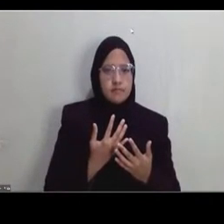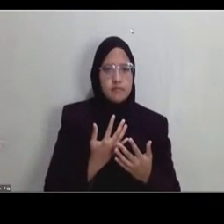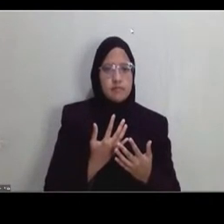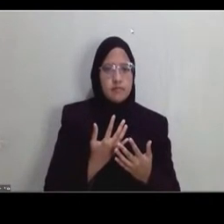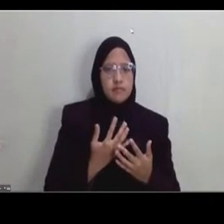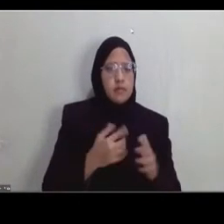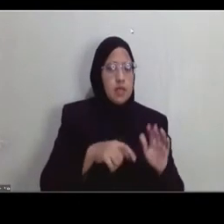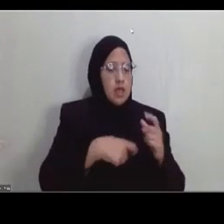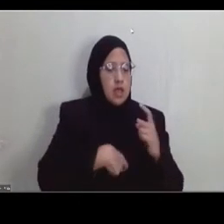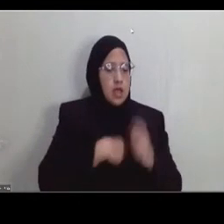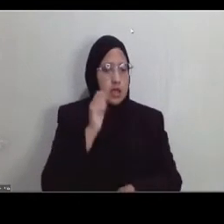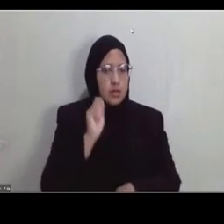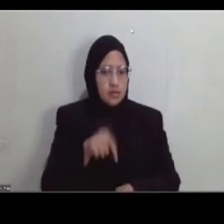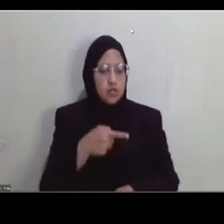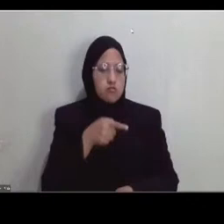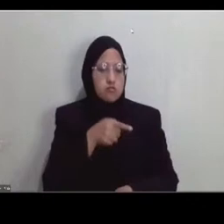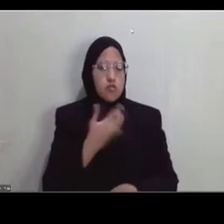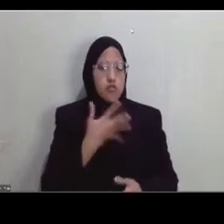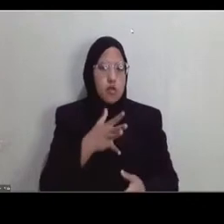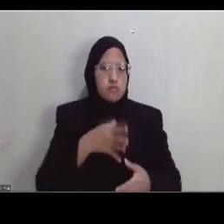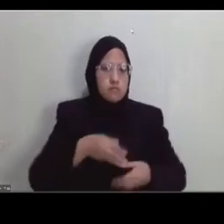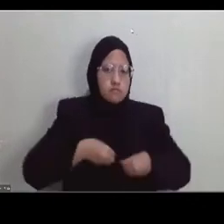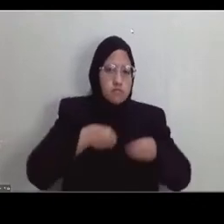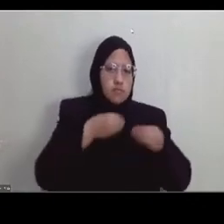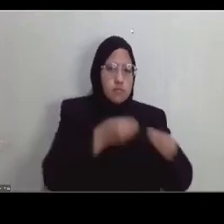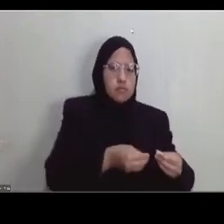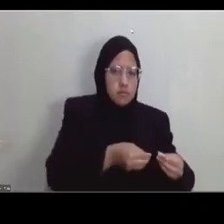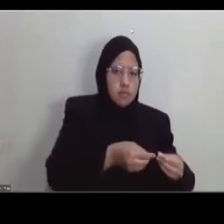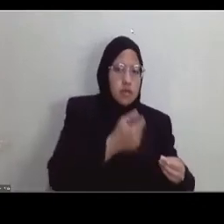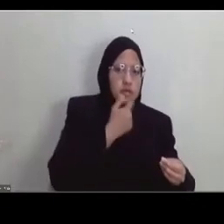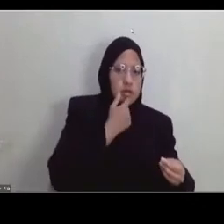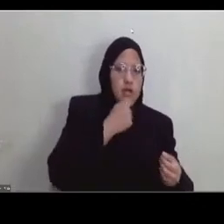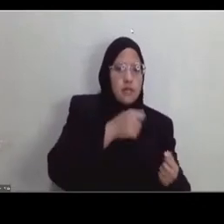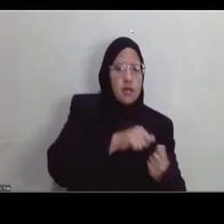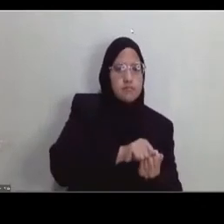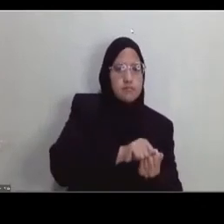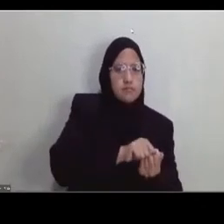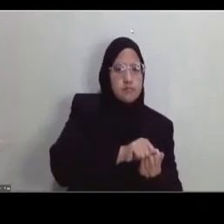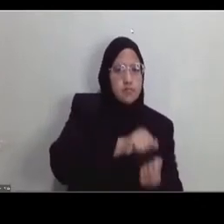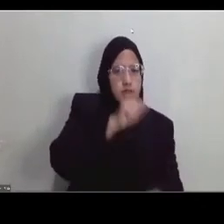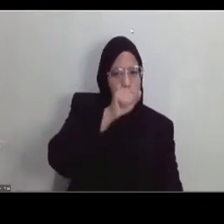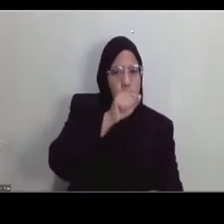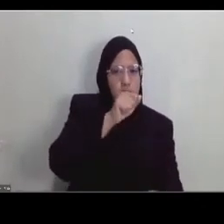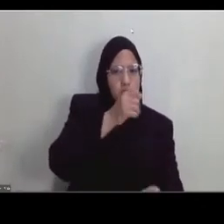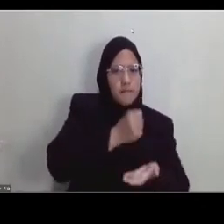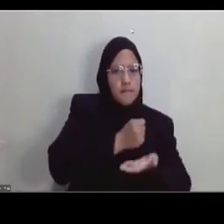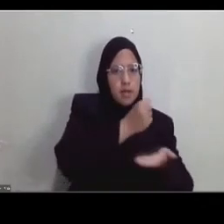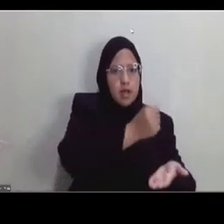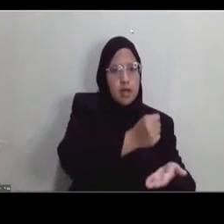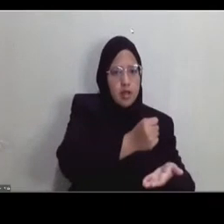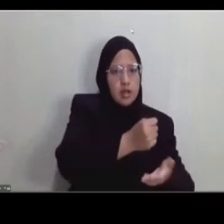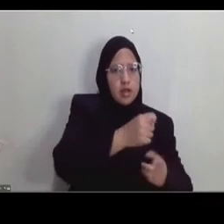berintegritas dalam acara peringatan hari ulang tahun ke-17 Padang TV